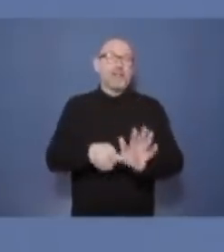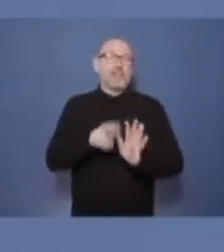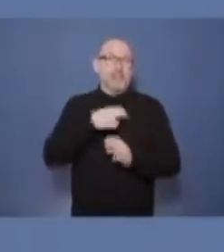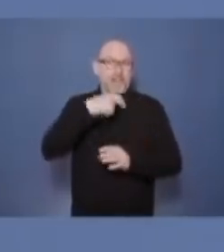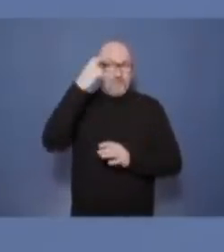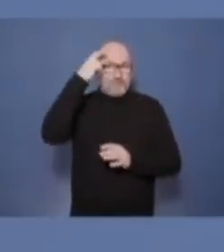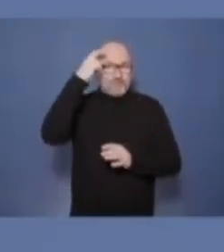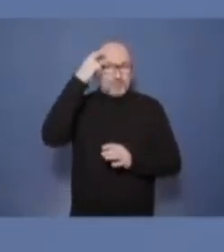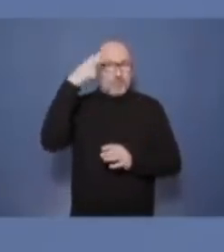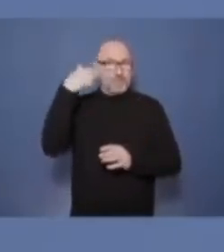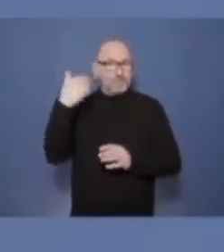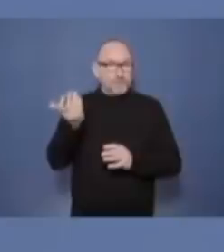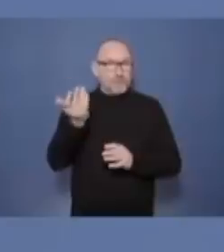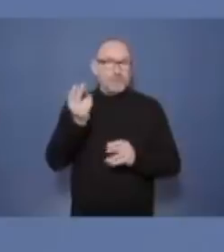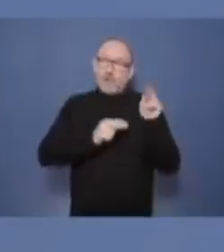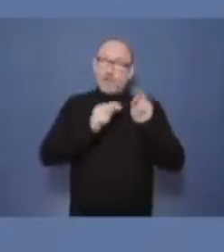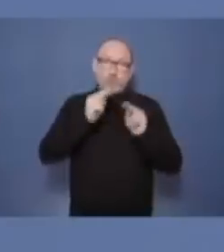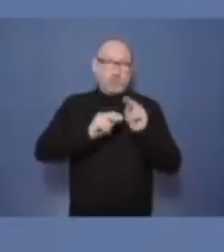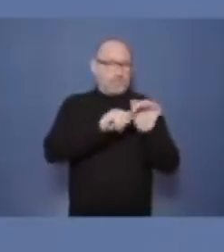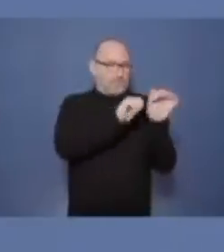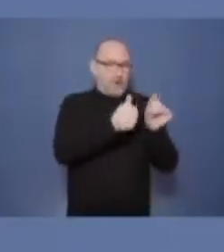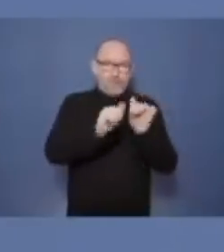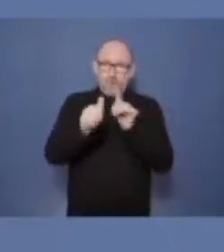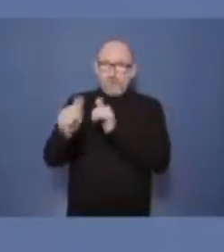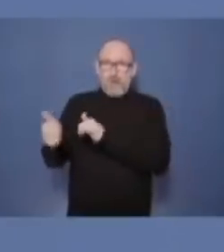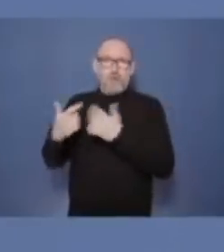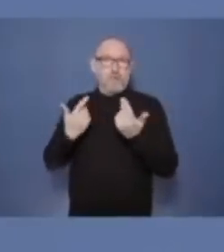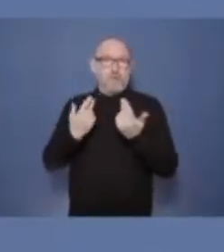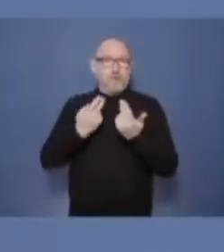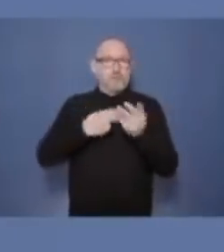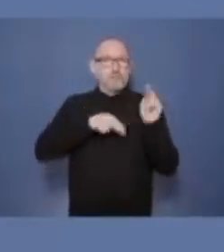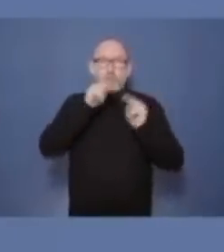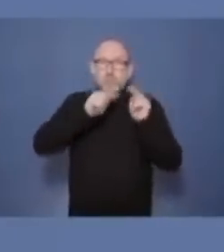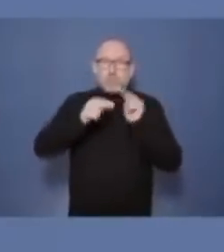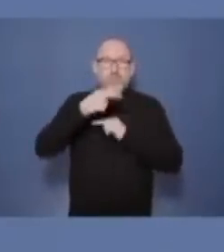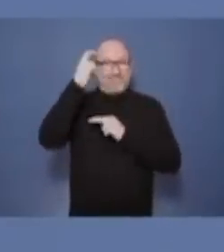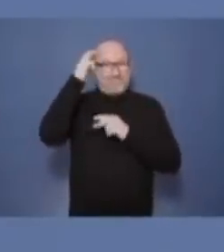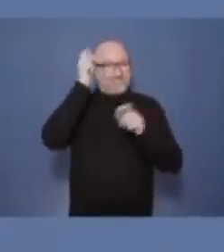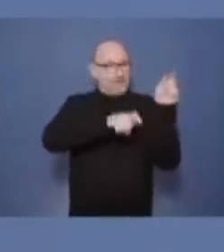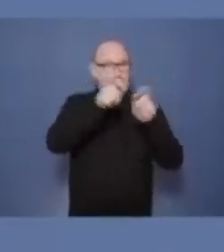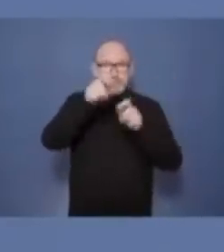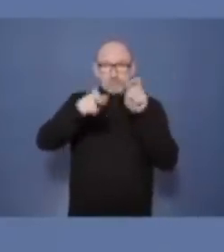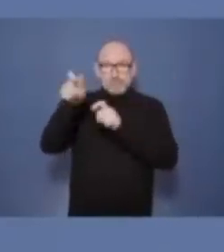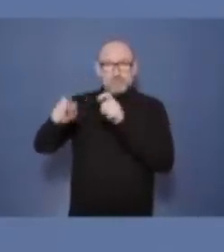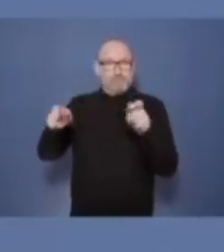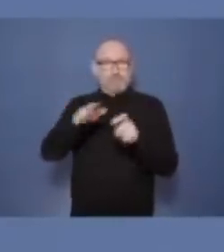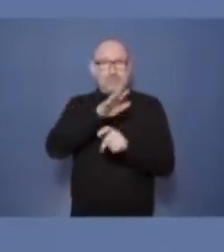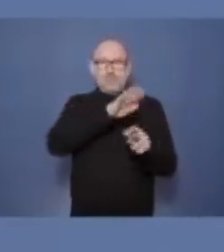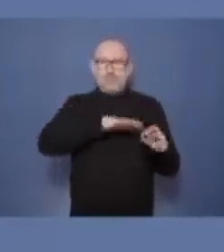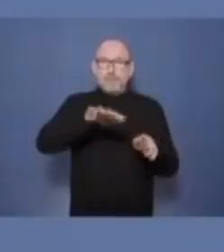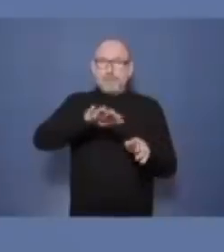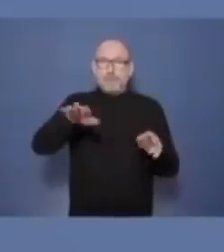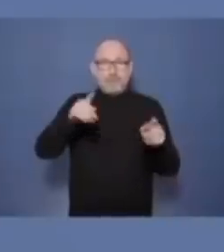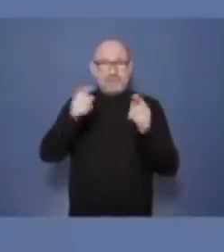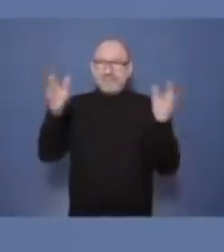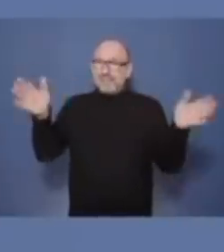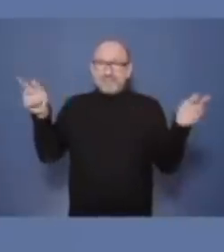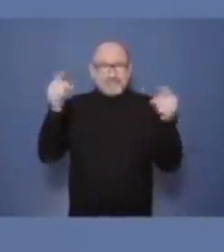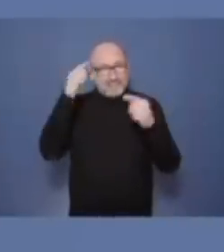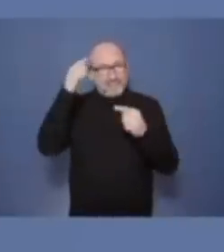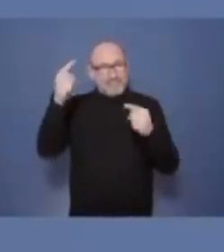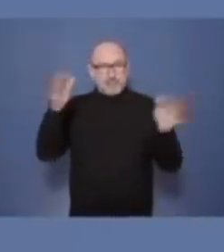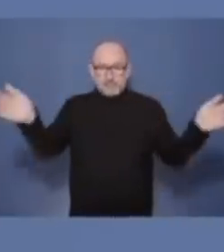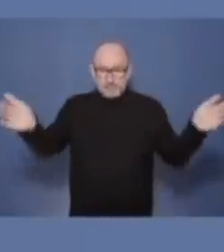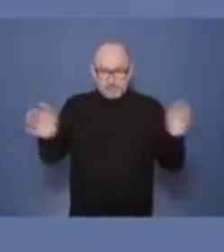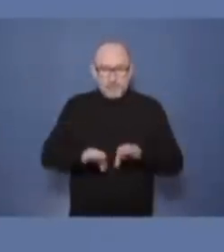unterschiedlichsten Ausprägungen, Wissenschaftlerinnen und Wissenschaftler aus den unterschiedlichsten Fachgebieten sehr wohl Grundlage sind für